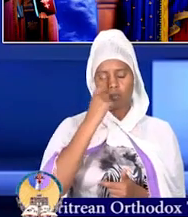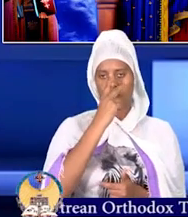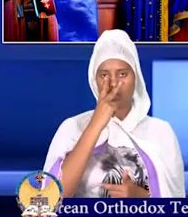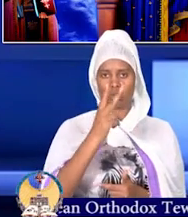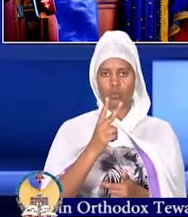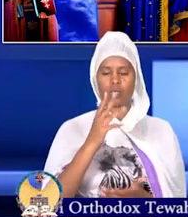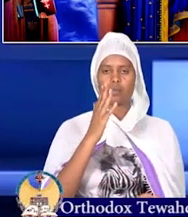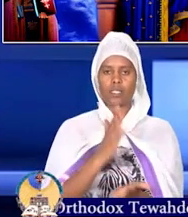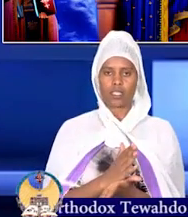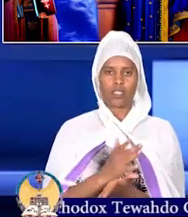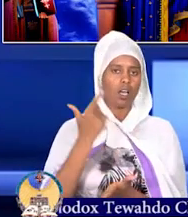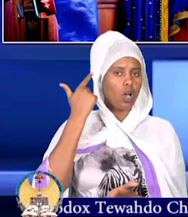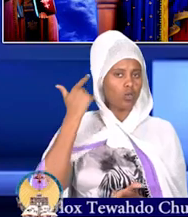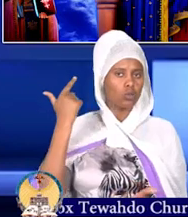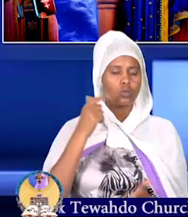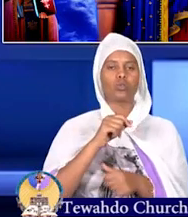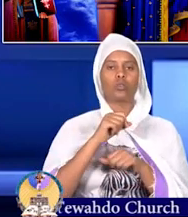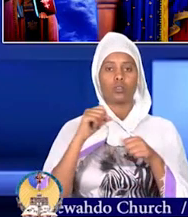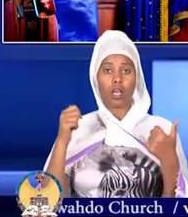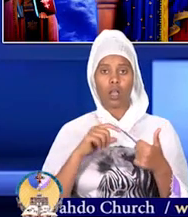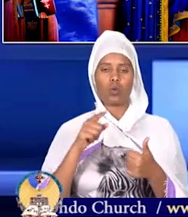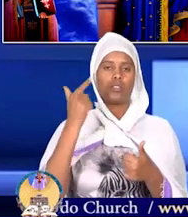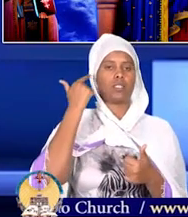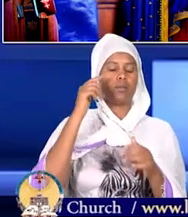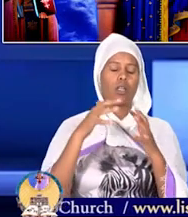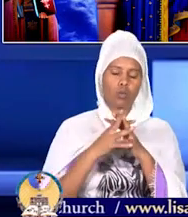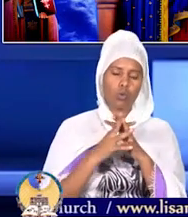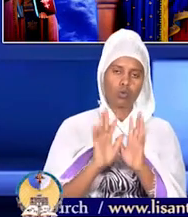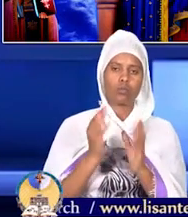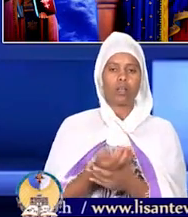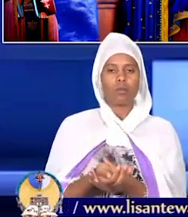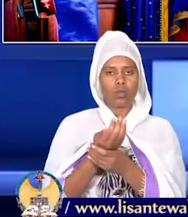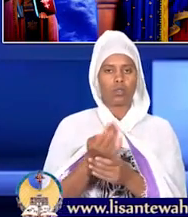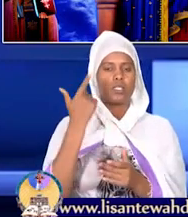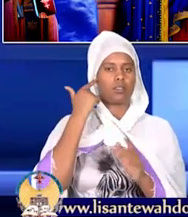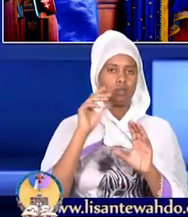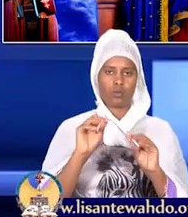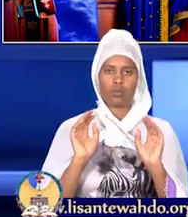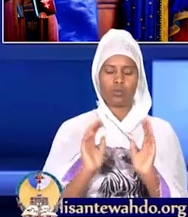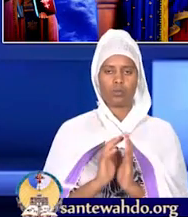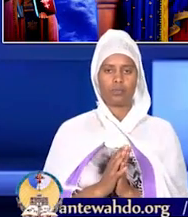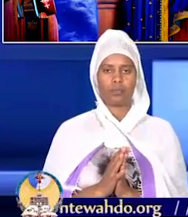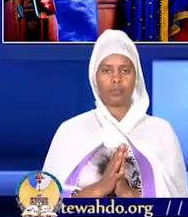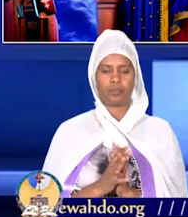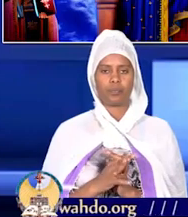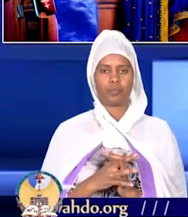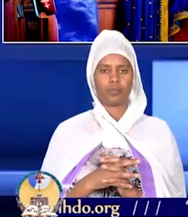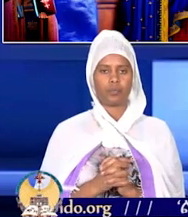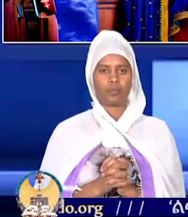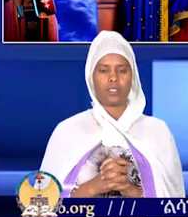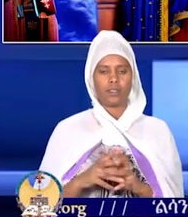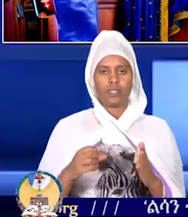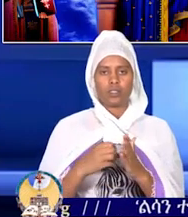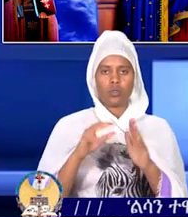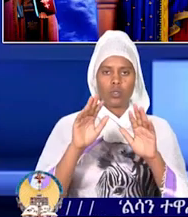ኣምላኽና ኤዕንቱ ናብ ጻድቃን ኣእዛኑ ናብ ኣውያቶም ናብ ጸሎቶም ናብ ምህልልኦም ከም ዝኾነ